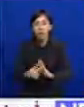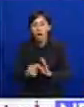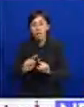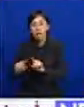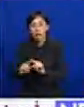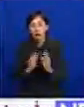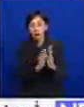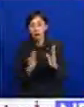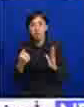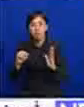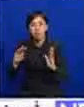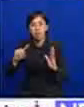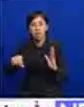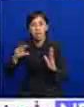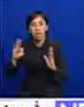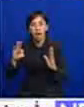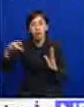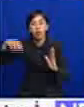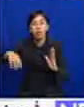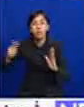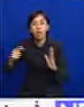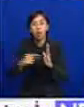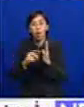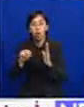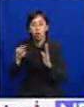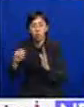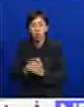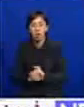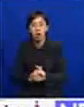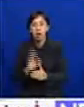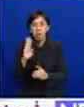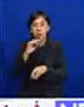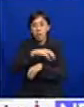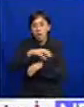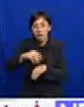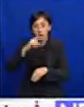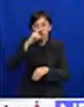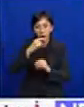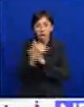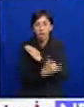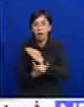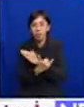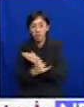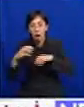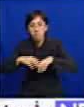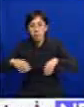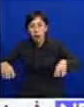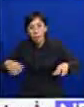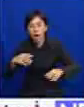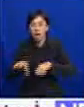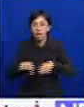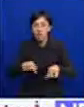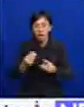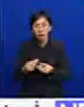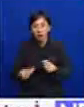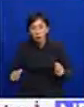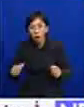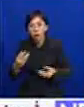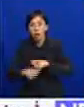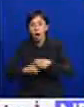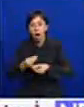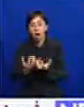ที่ 14กันยายนนี้ที่อิมแพคเมืองทองธานีโดยมีผู้ประกอบการทั้งในประเทศและต่างประเทศร่วมจัดแสดงและจำหน่ายสินค้ากว่า